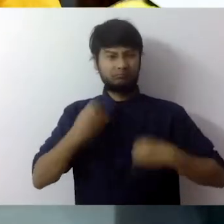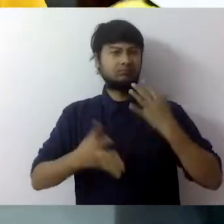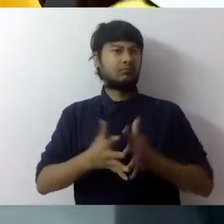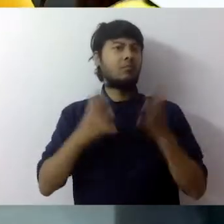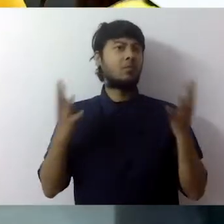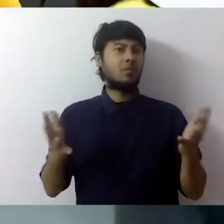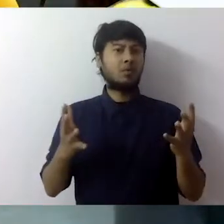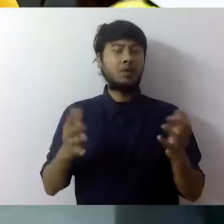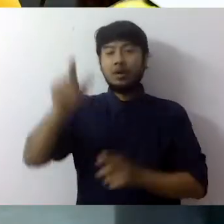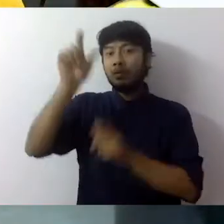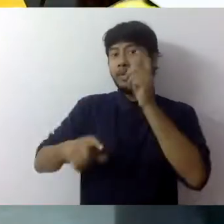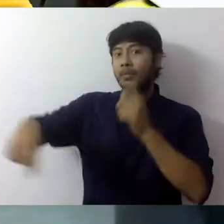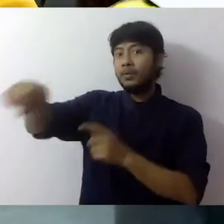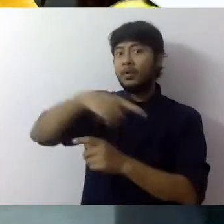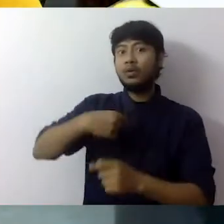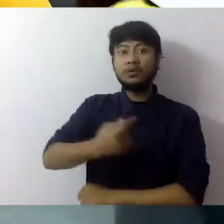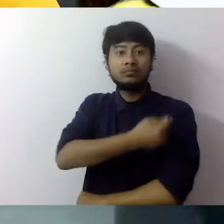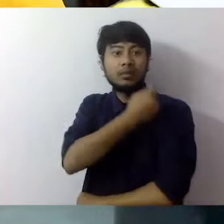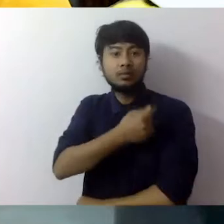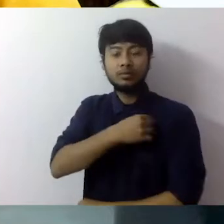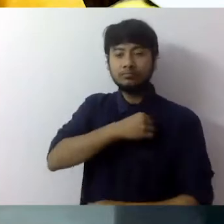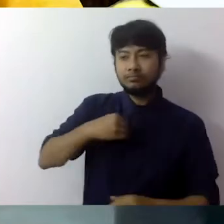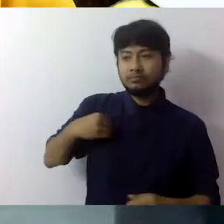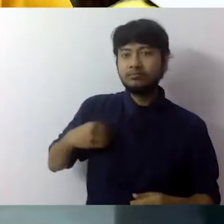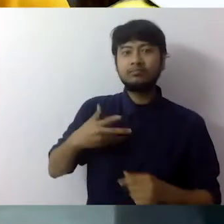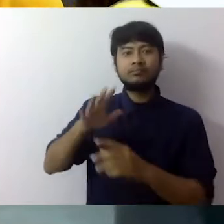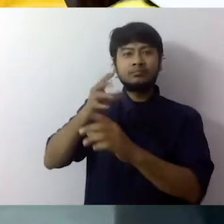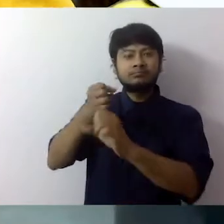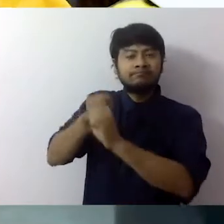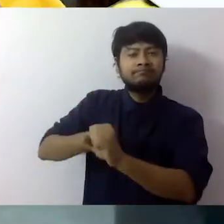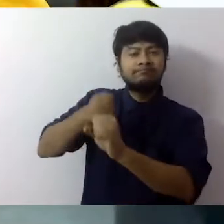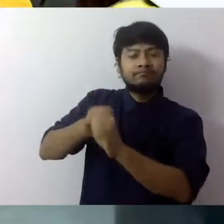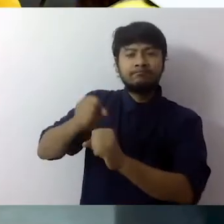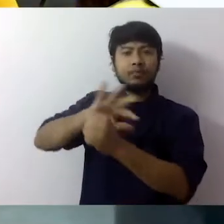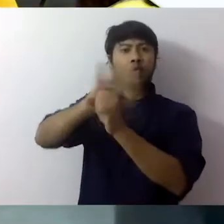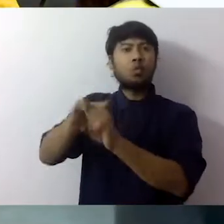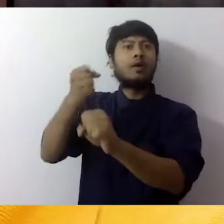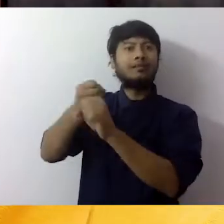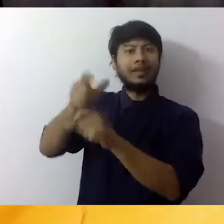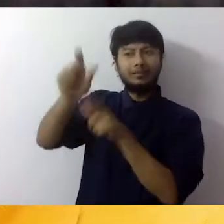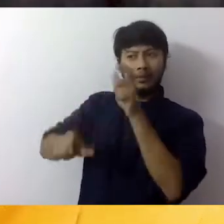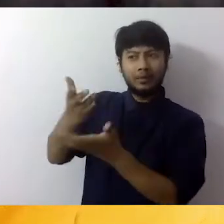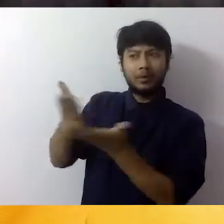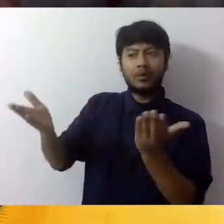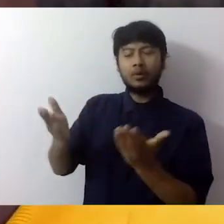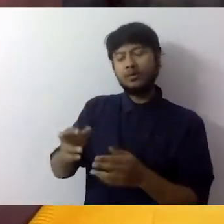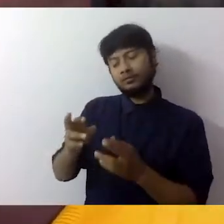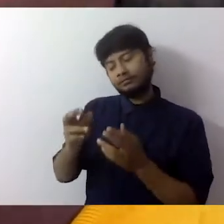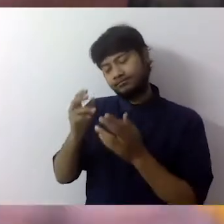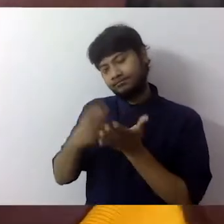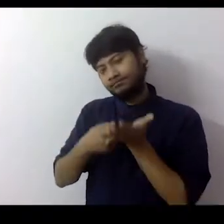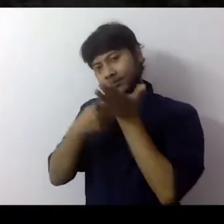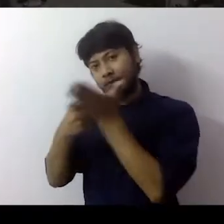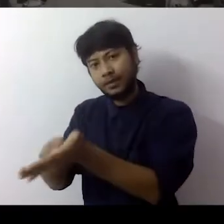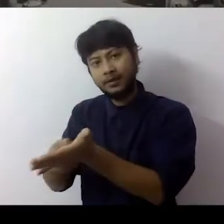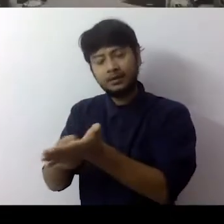इतना सब कुछ होने के बाद भी आप इतने ब्रेव हो कि खुद को आपने गिव अप नहीं किया, और आप अभी तक आप भले सफ़र कर रहे हो लेकिन